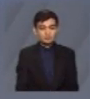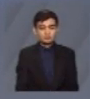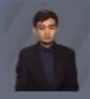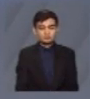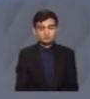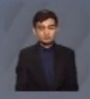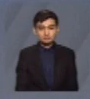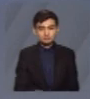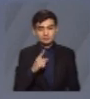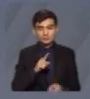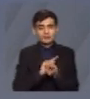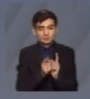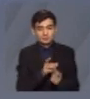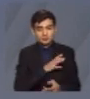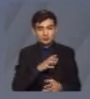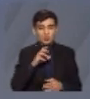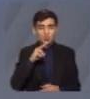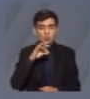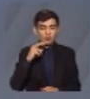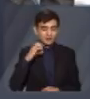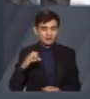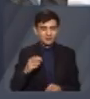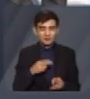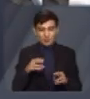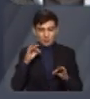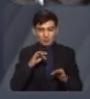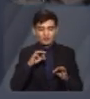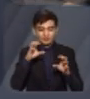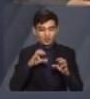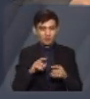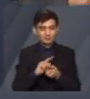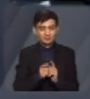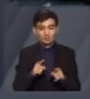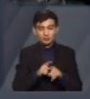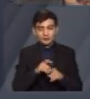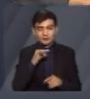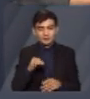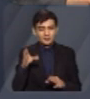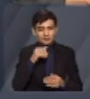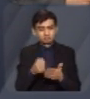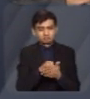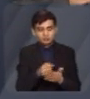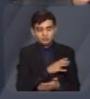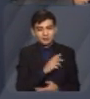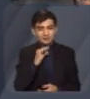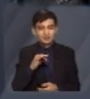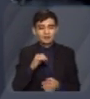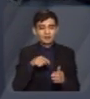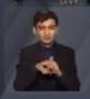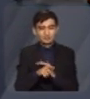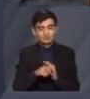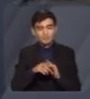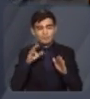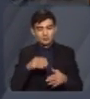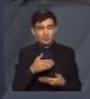этих изменений в уголовном кодексе долгое время добивались общественной организации ряд поправок в том числе перевод преступлений против